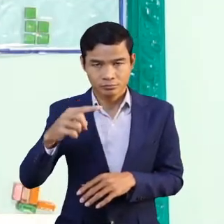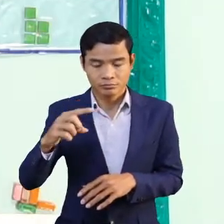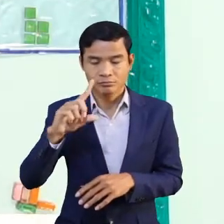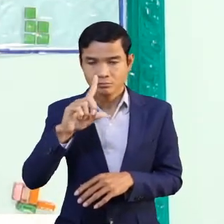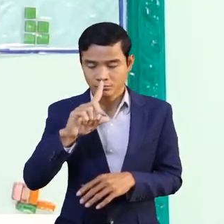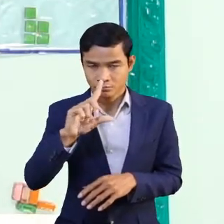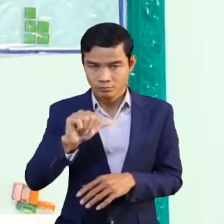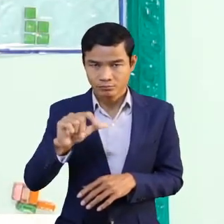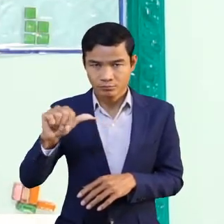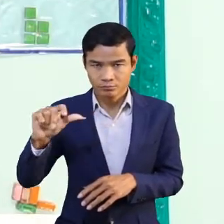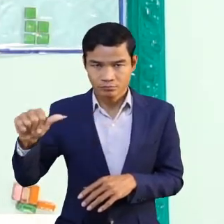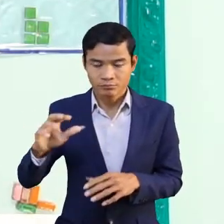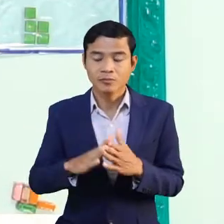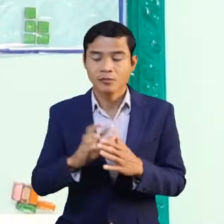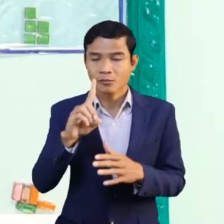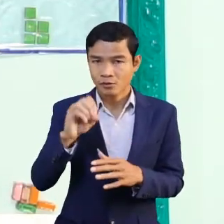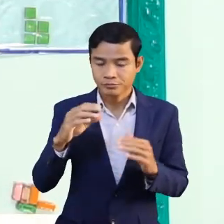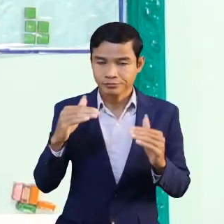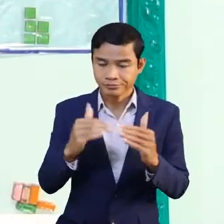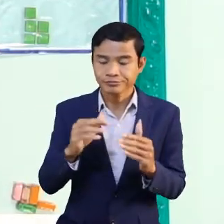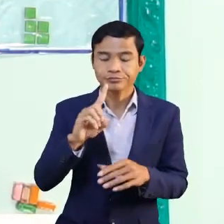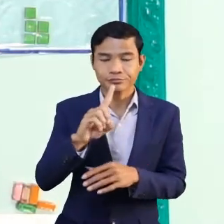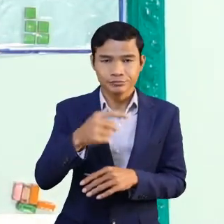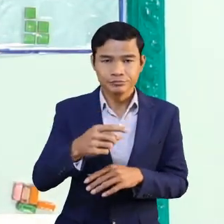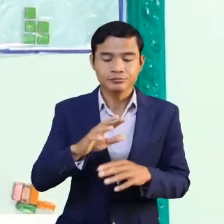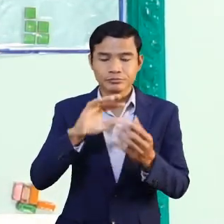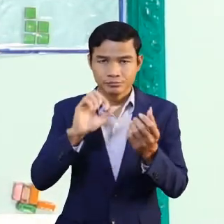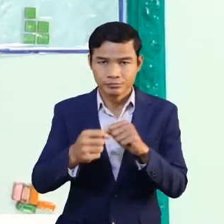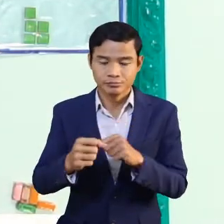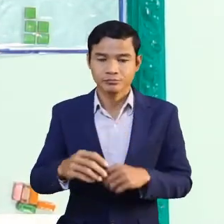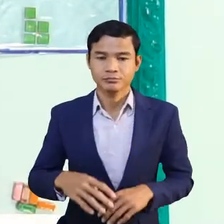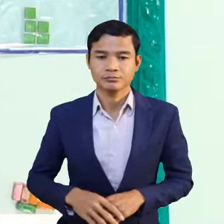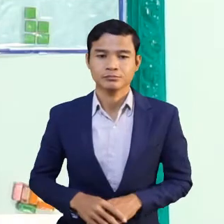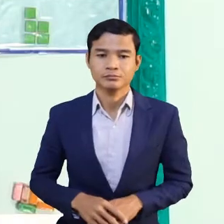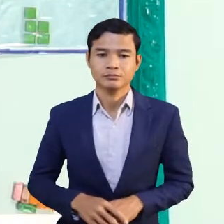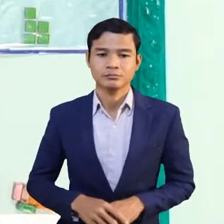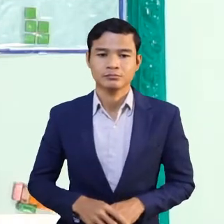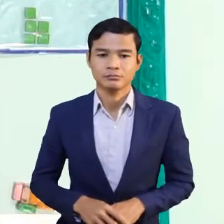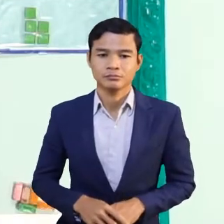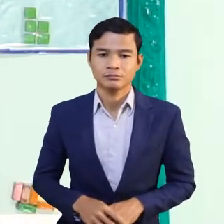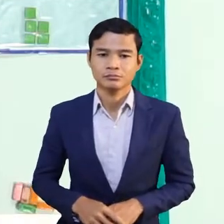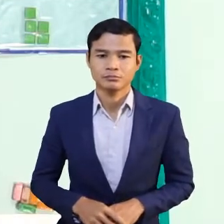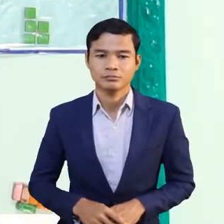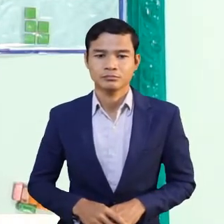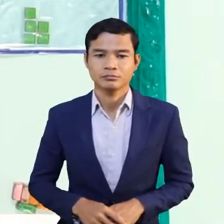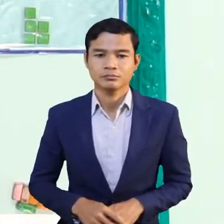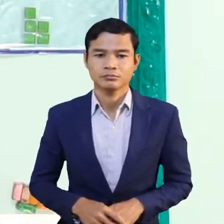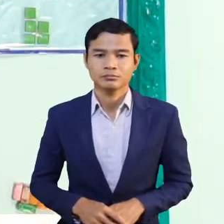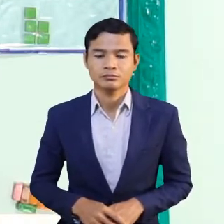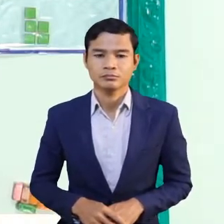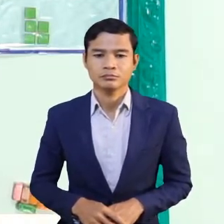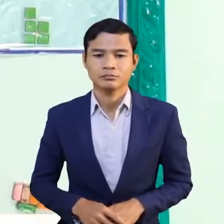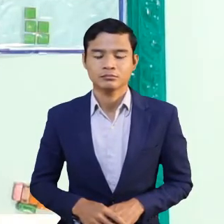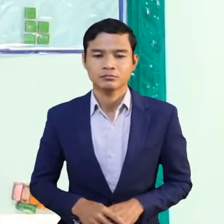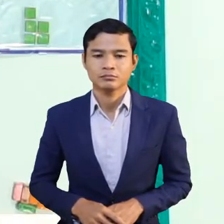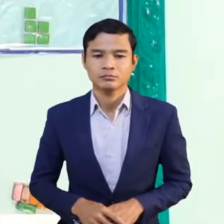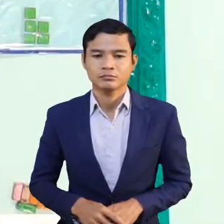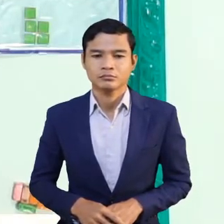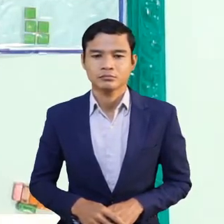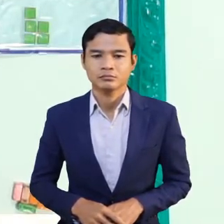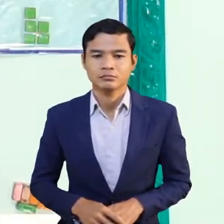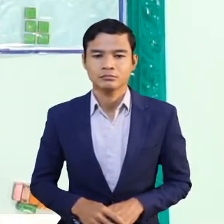បដូរចេញហ្នឹងកូនណាកូនមើលទាំងអស់គ្នា ចាដាក់នៅកន្លែងលឿននេះវិ